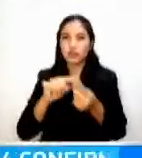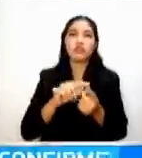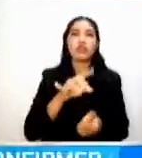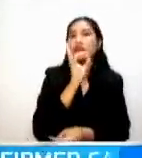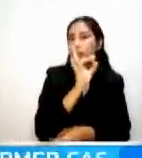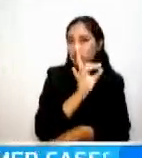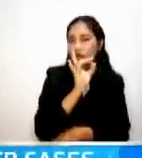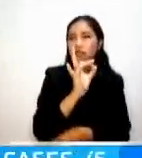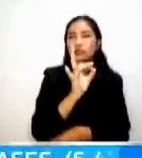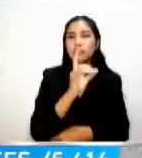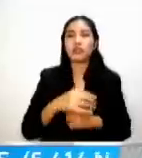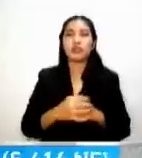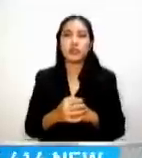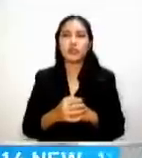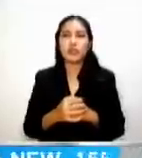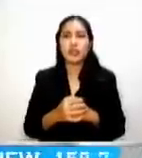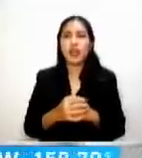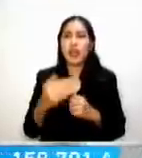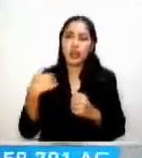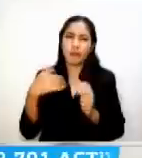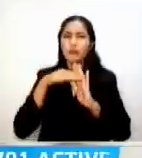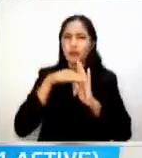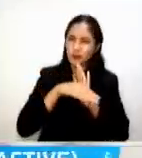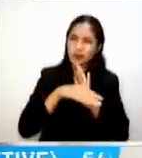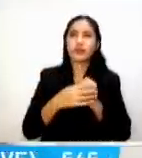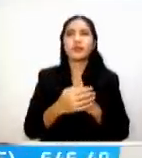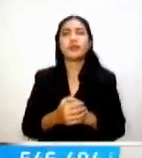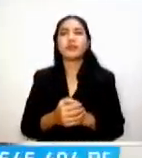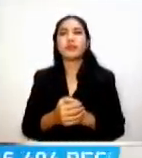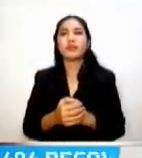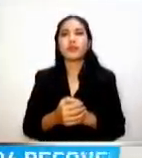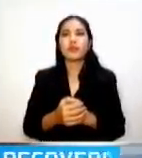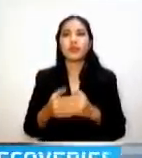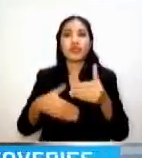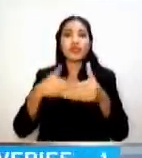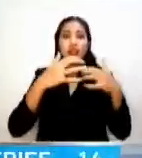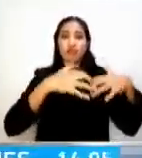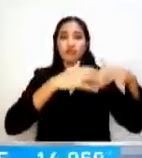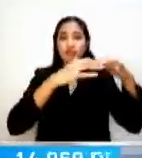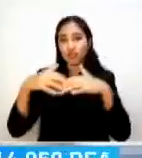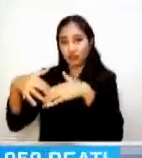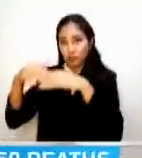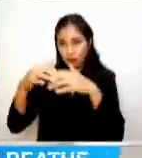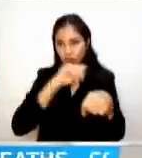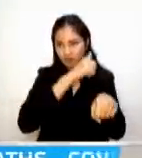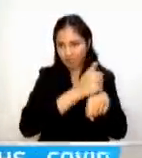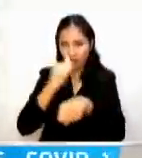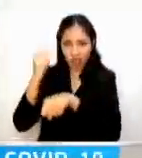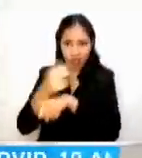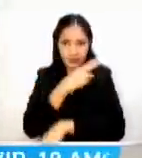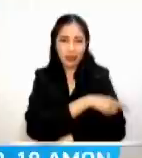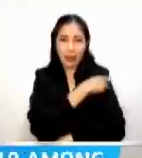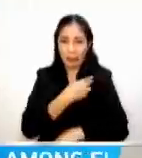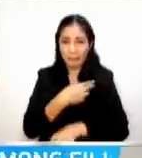po, bumababa po ito. Isa sa inaasahang makakatulong ang offsite modular hospital sa Quezon Institute. Pero hindi pa ito nagpapapasok ng